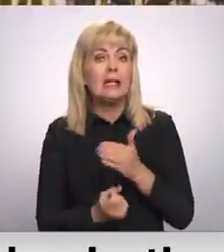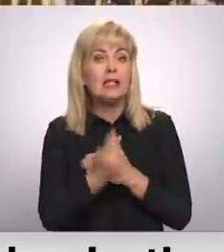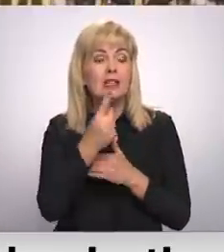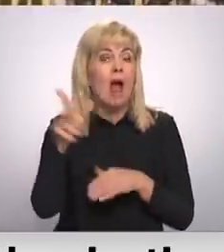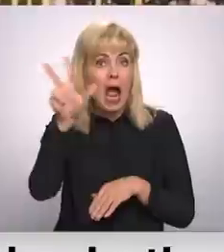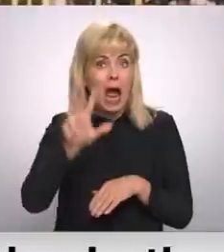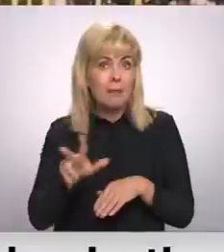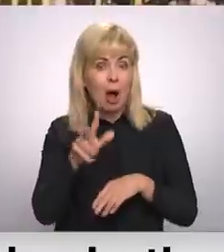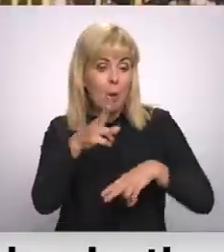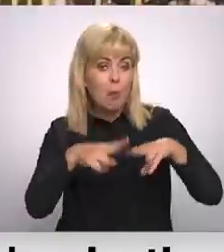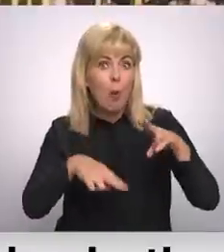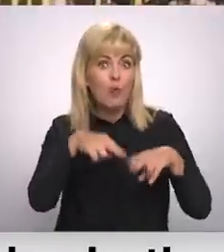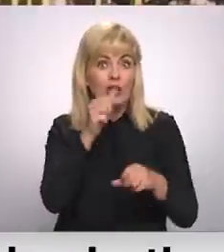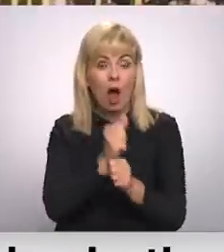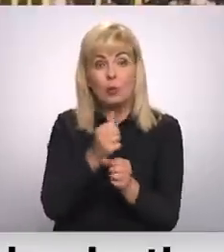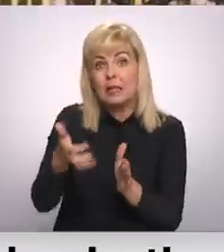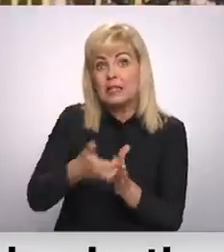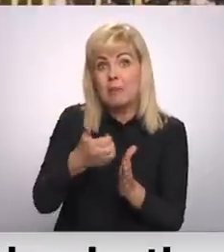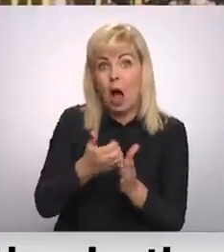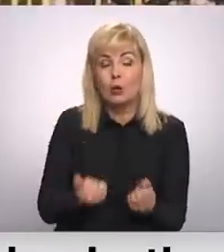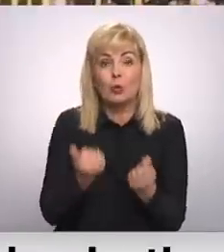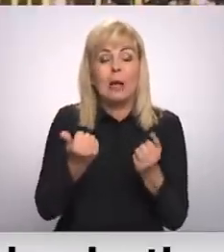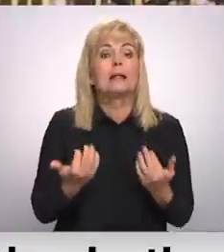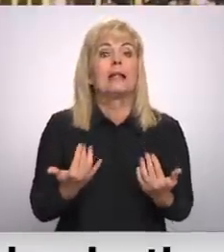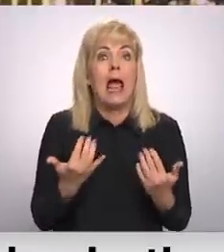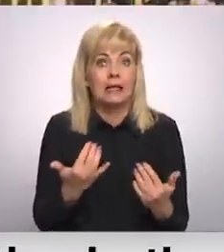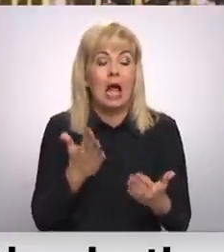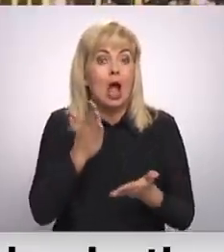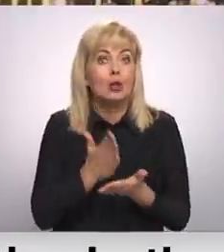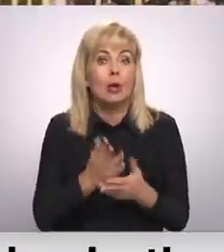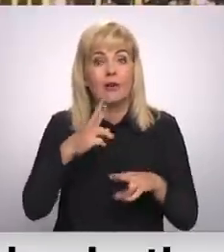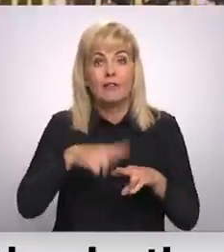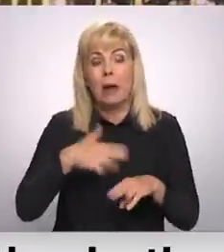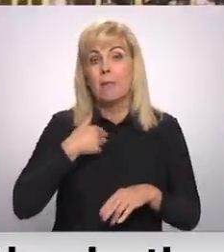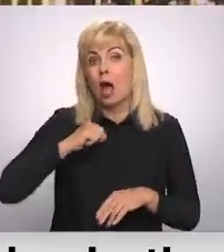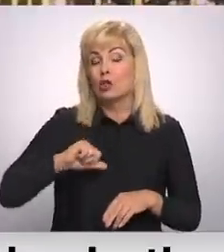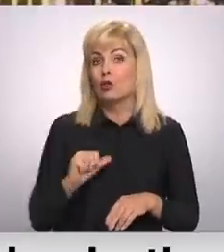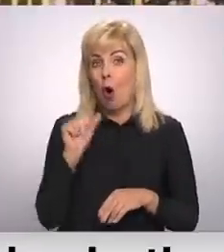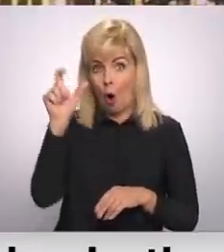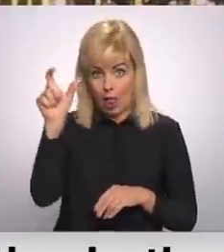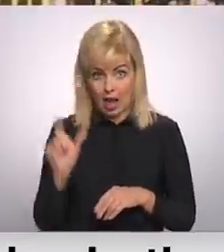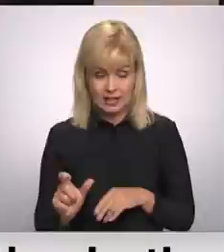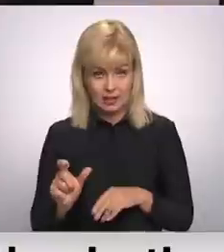Rail Baltica būvdarbos izmantotā smagā tehnika. Un notikuma vietā bija kolēģis Ķirts Virbulis.